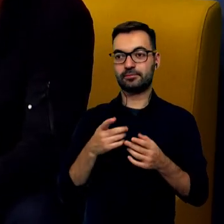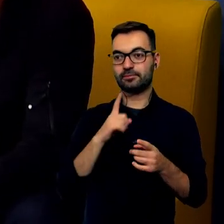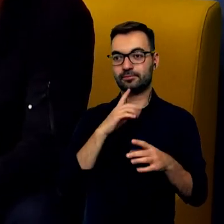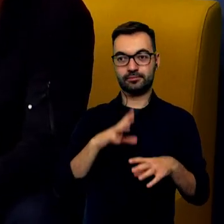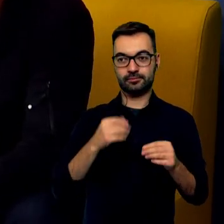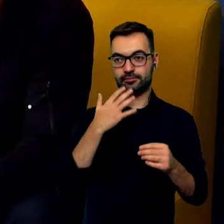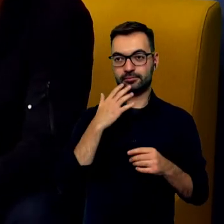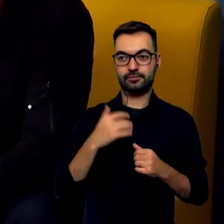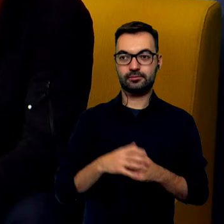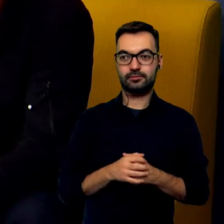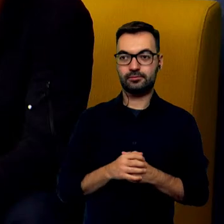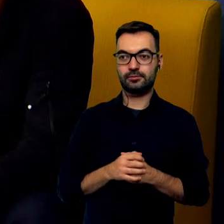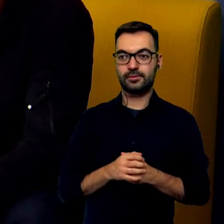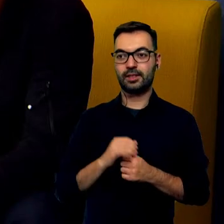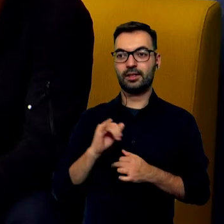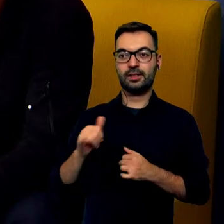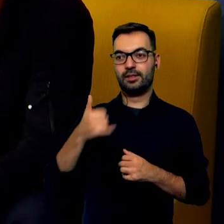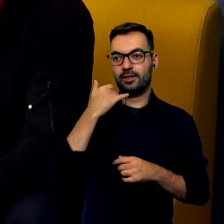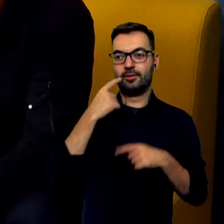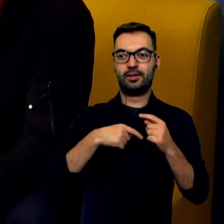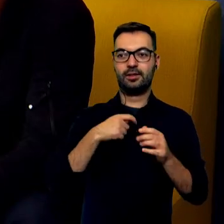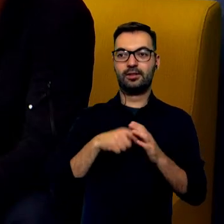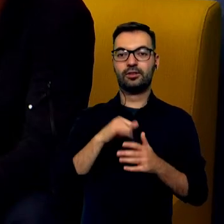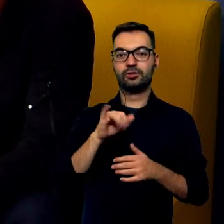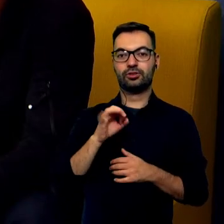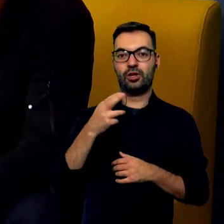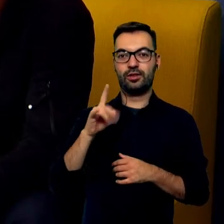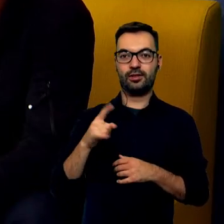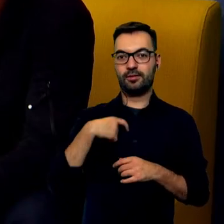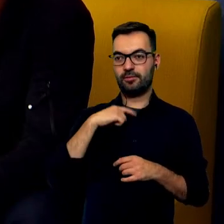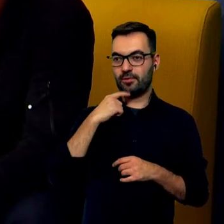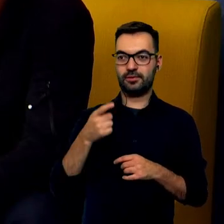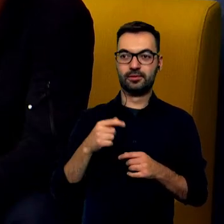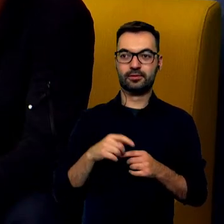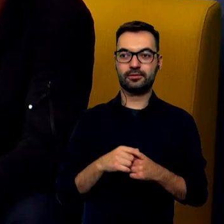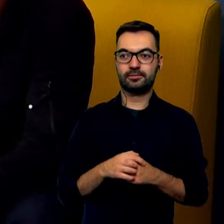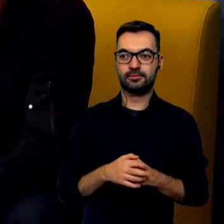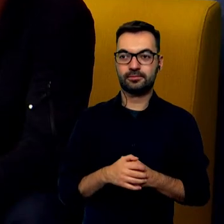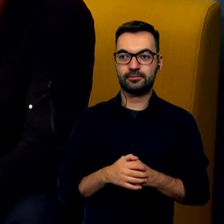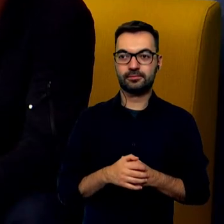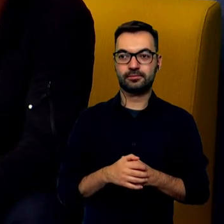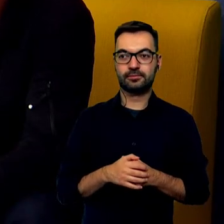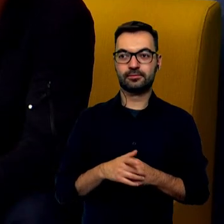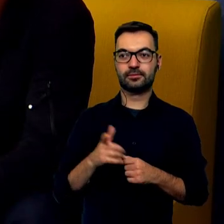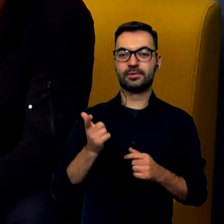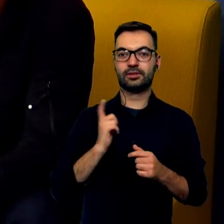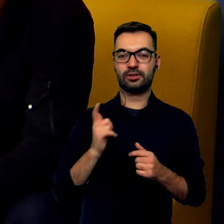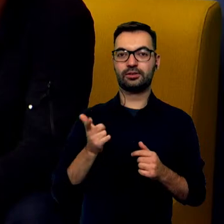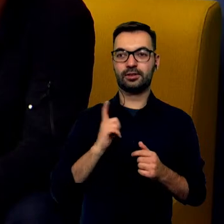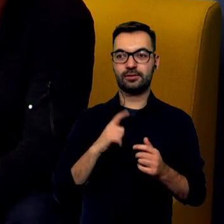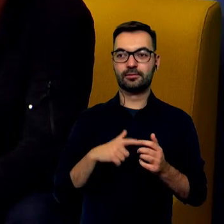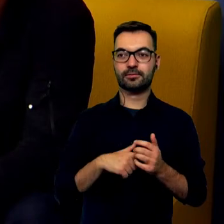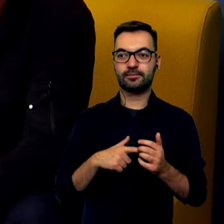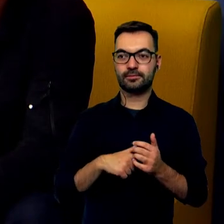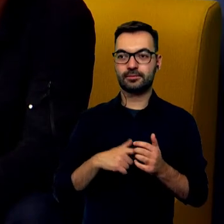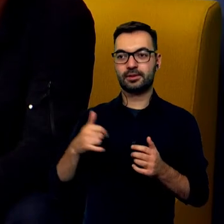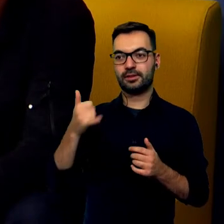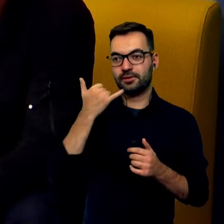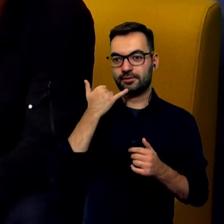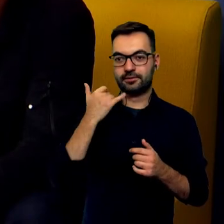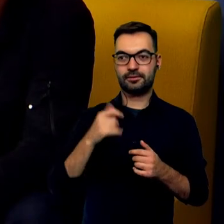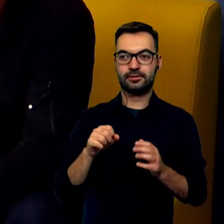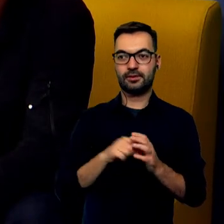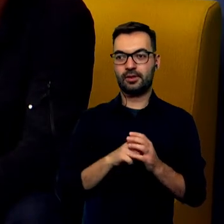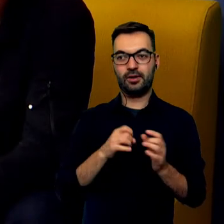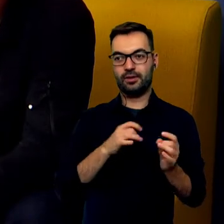od początku, że jak zadzwonił producent z filmem Johnem, to ja powiedziałem pierwsze zdanie, wypowiedziałem, mówię, czekałem na ten telefon,